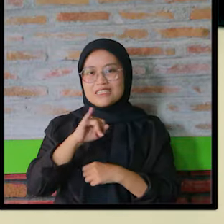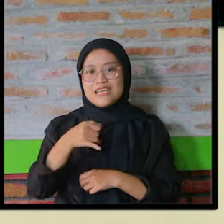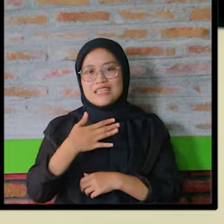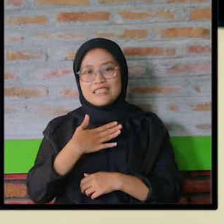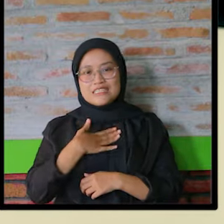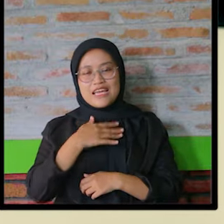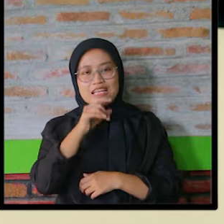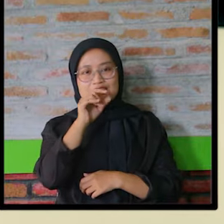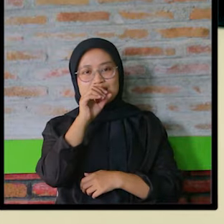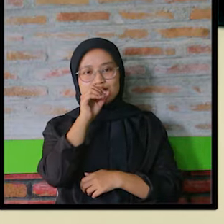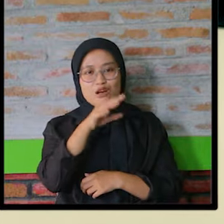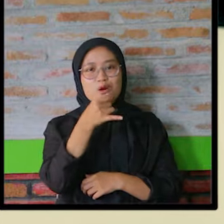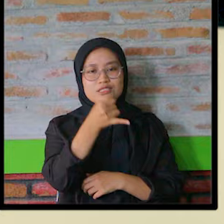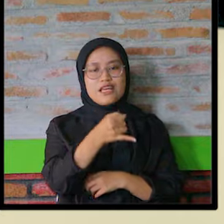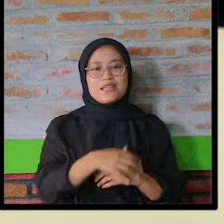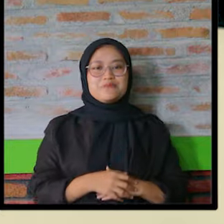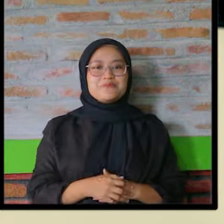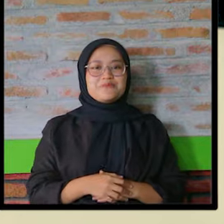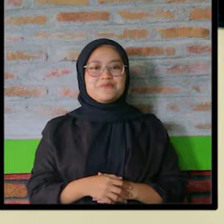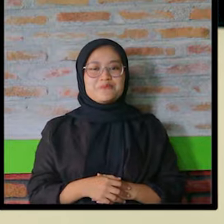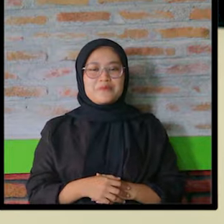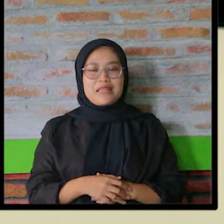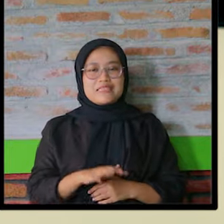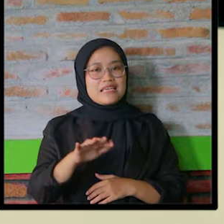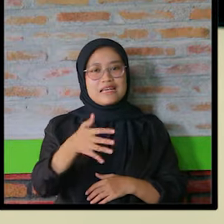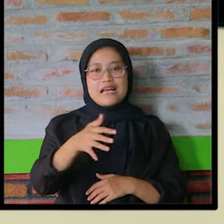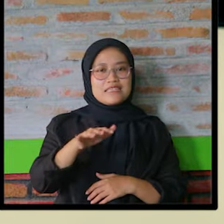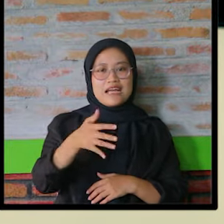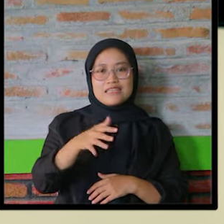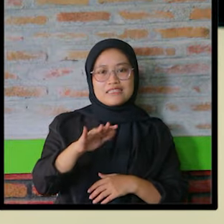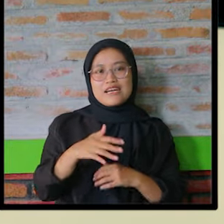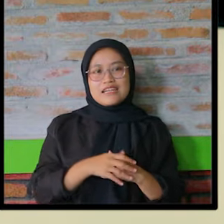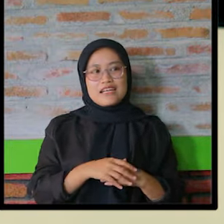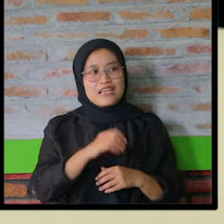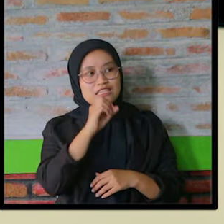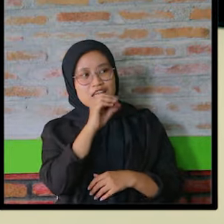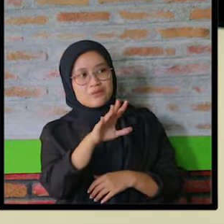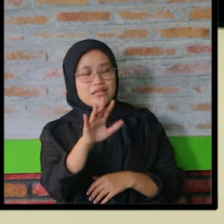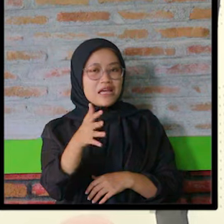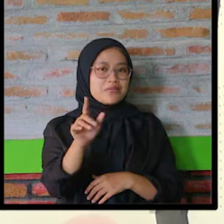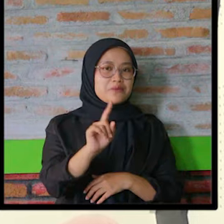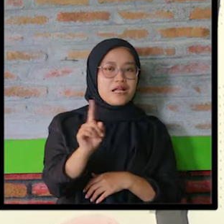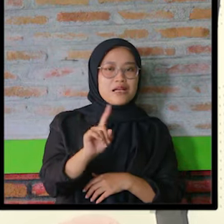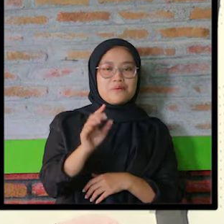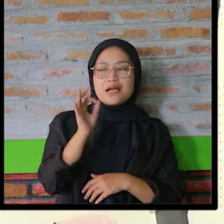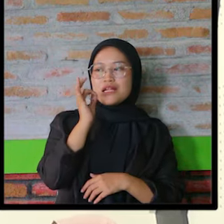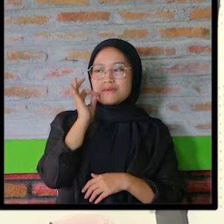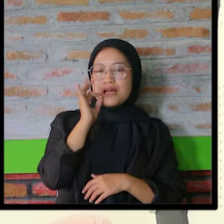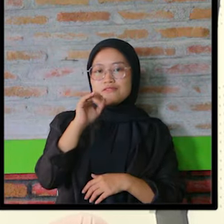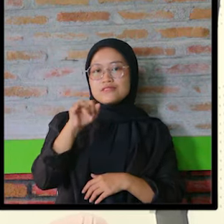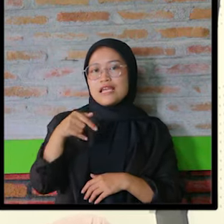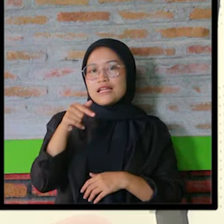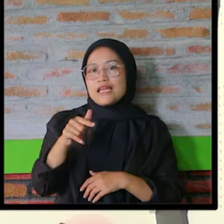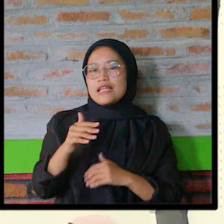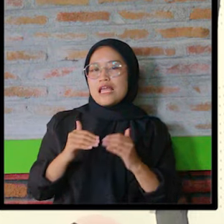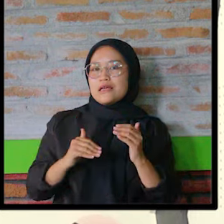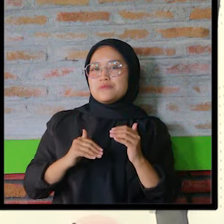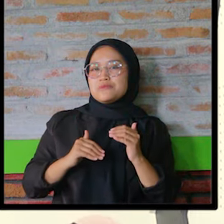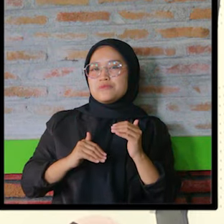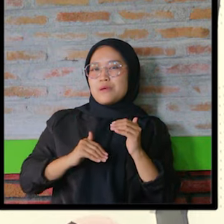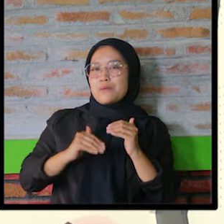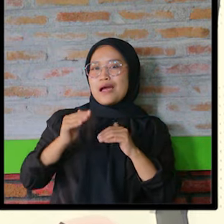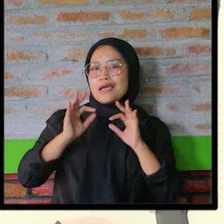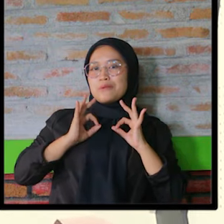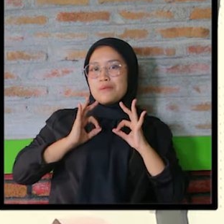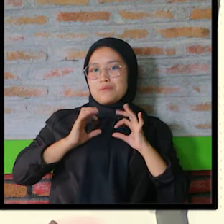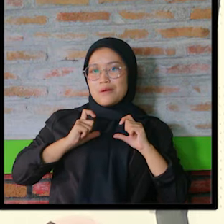nah saya juga saking semangatnya kadang jawabnya ke mana-mana ya mohon maaf gitu malah semakin ini Bu memperkaya ya memperkaya ee